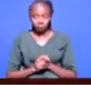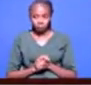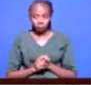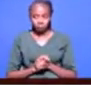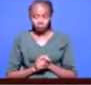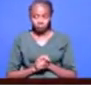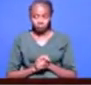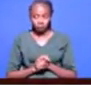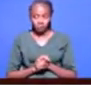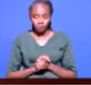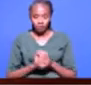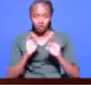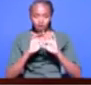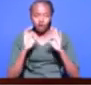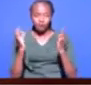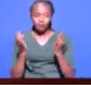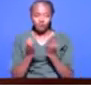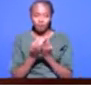family members